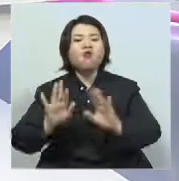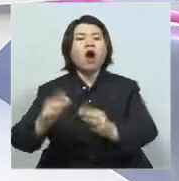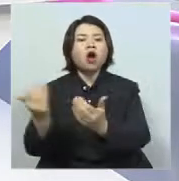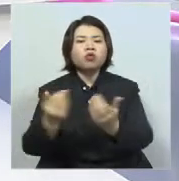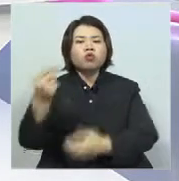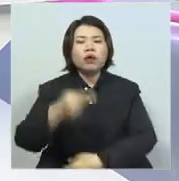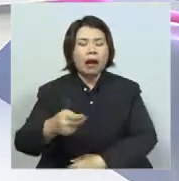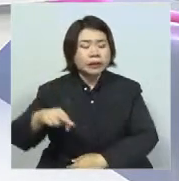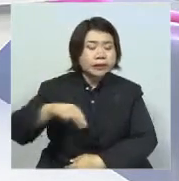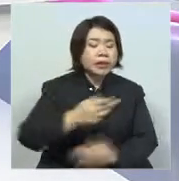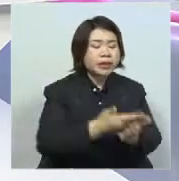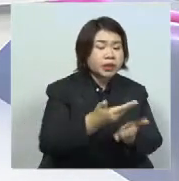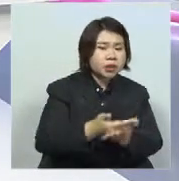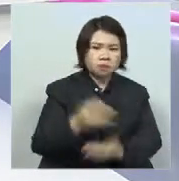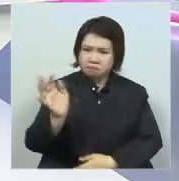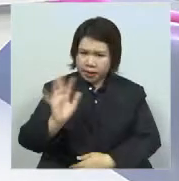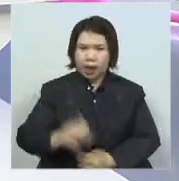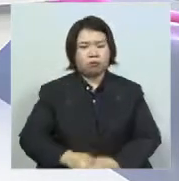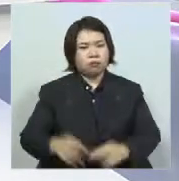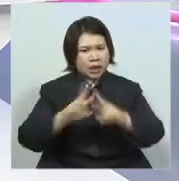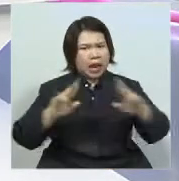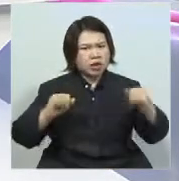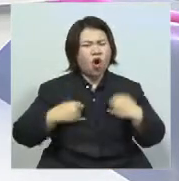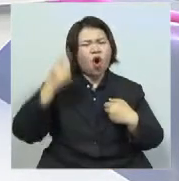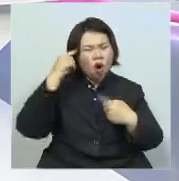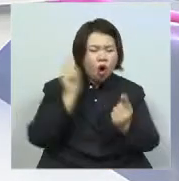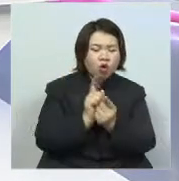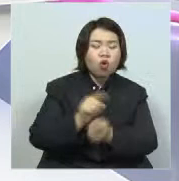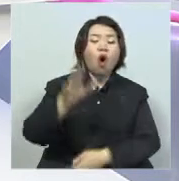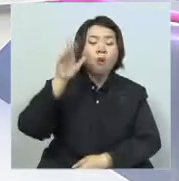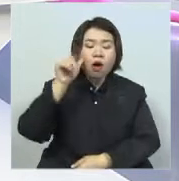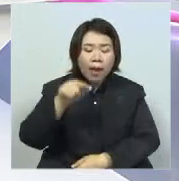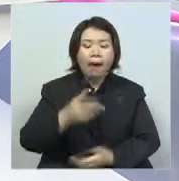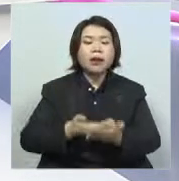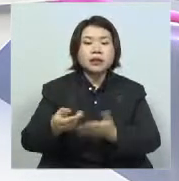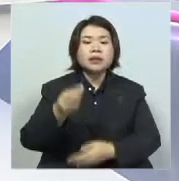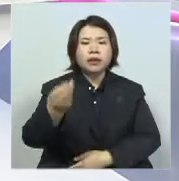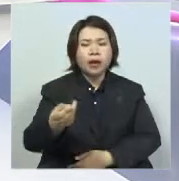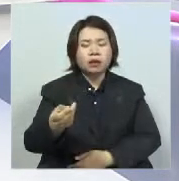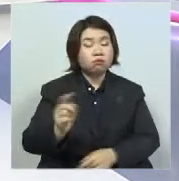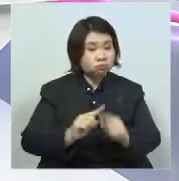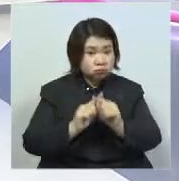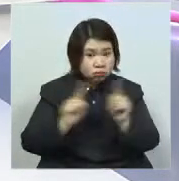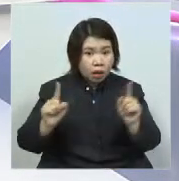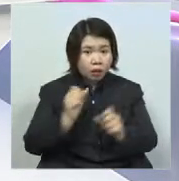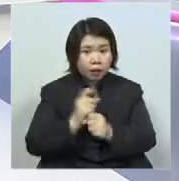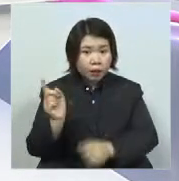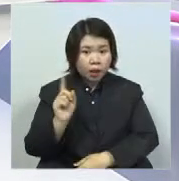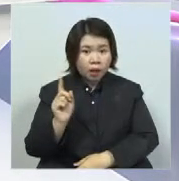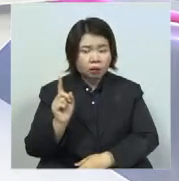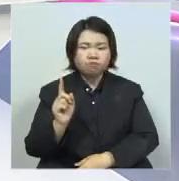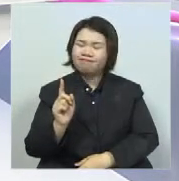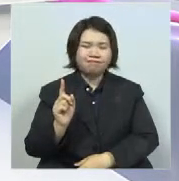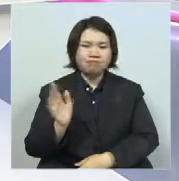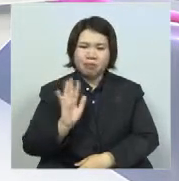ให้ลูกๆหลานๆไปช่วยซื้อให้ แล้วก็คนเจ้าของร้านนั้นก็รู้จักด้วยเด็กคนนั้นก็รู้ว่าซื้อให้พ ่ อ ให้พ่อให้หรือแบบพี่ให้อะไรอย่